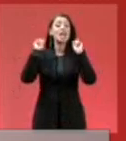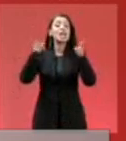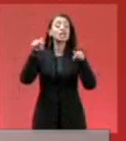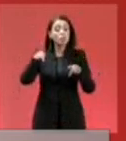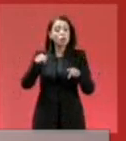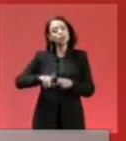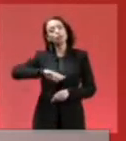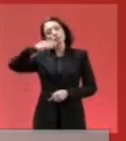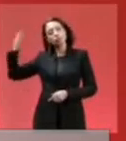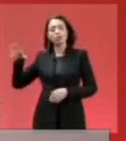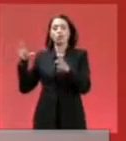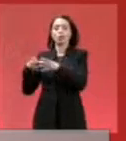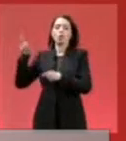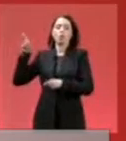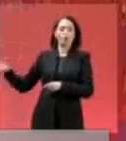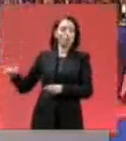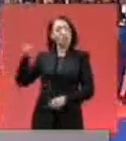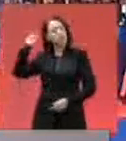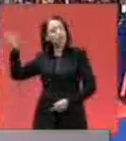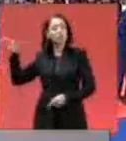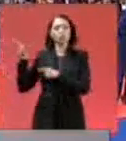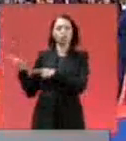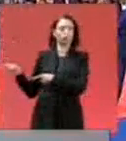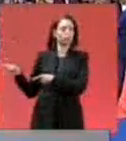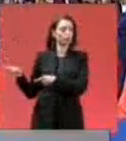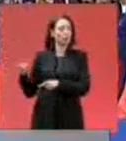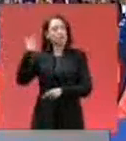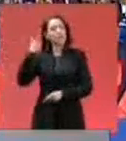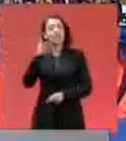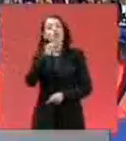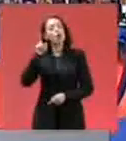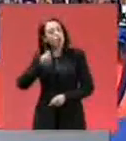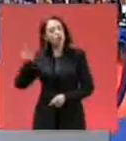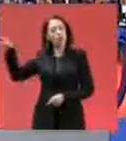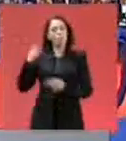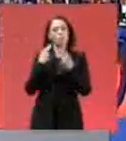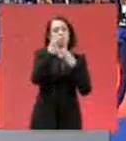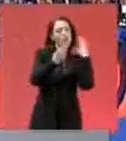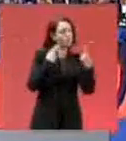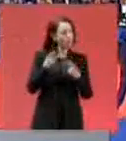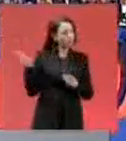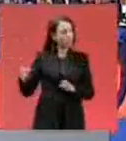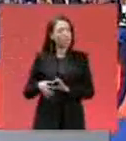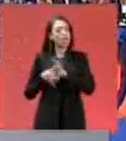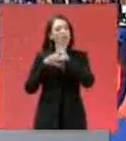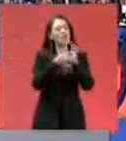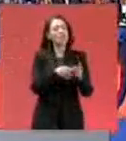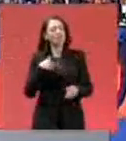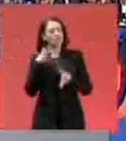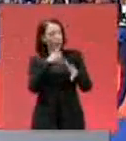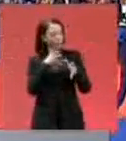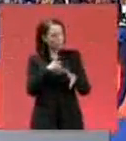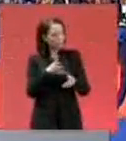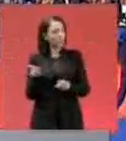την αντιπολίτευση. Να τους τιμωρήσουν για τις ψεύτικες προβλέψεις, για την διαρκή καταστροφολογία, για